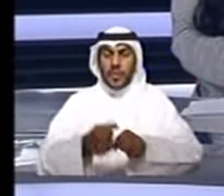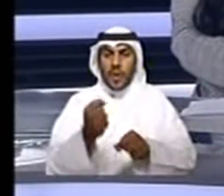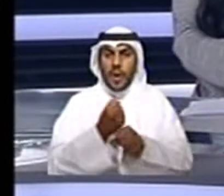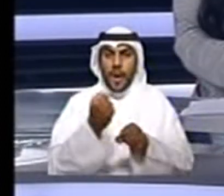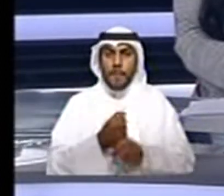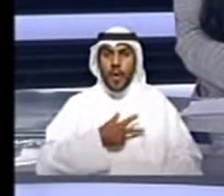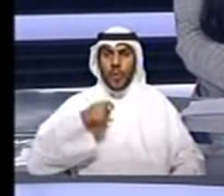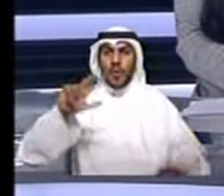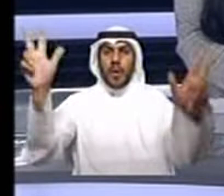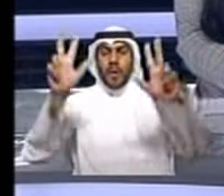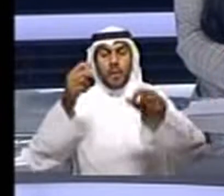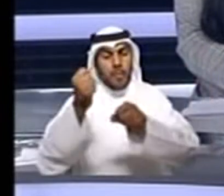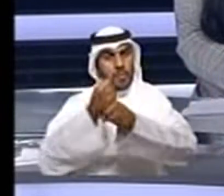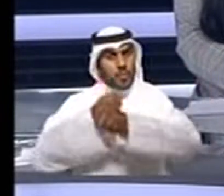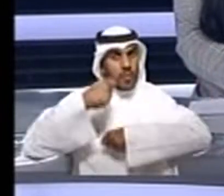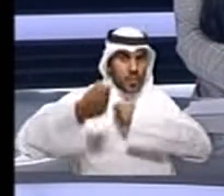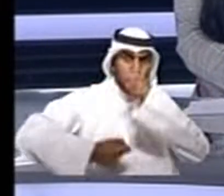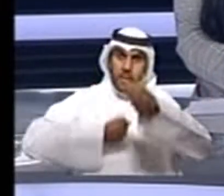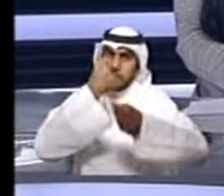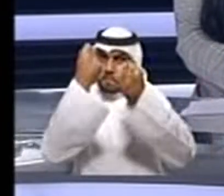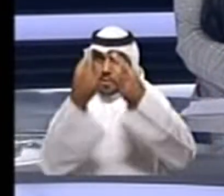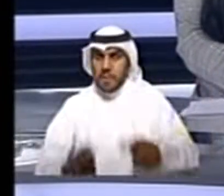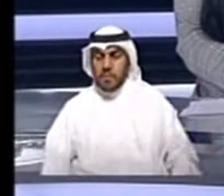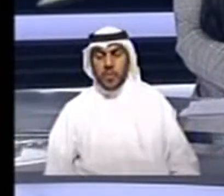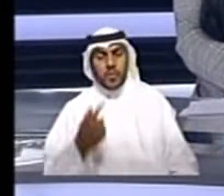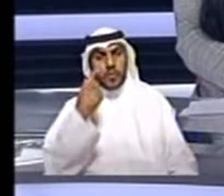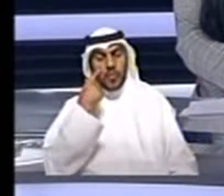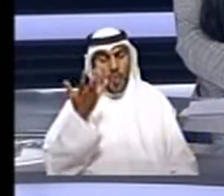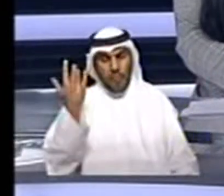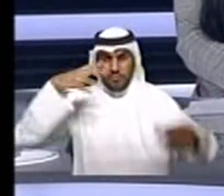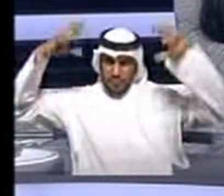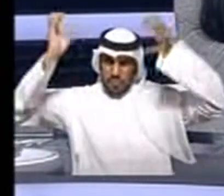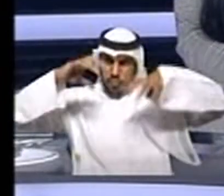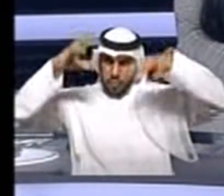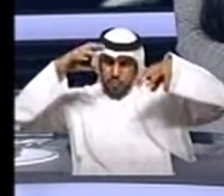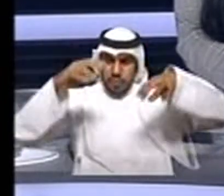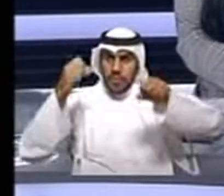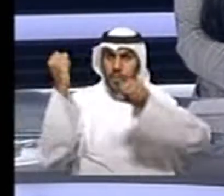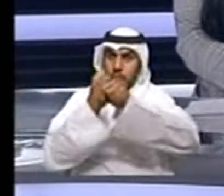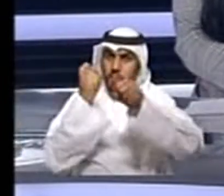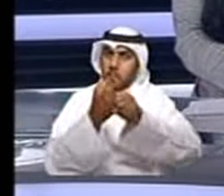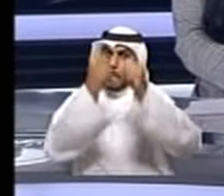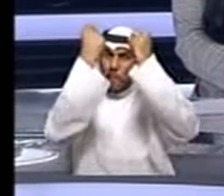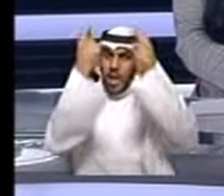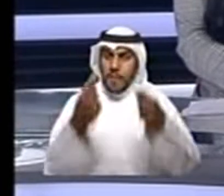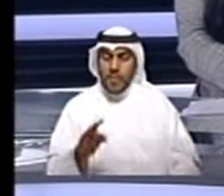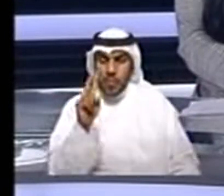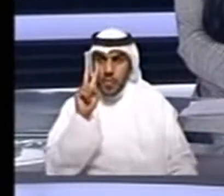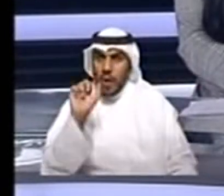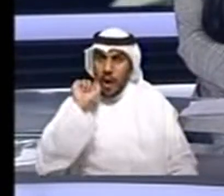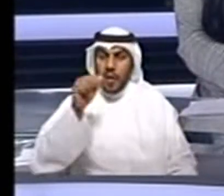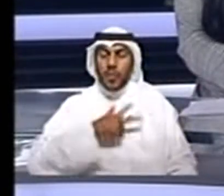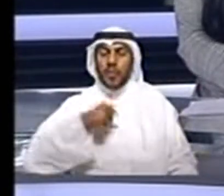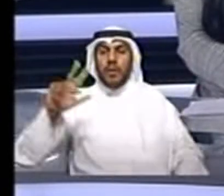نقلهم الصورة الحية أثناء الظروف الجوية غير المستقرة التي مرت بها البلاد خلال الأيام الماضية.